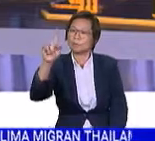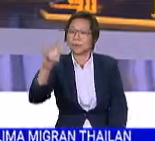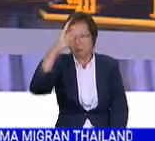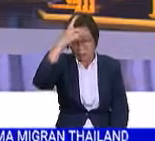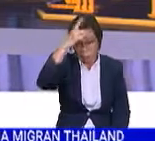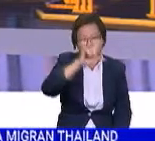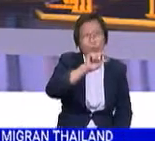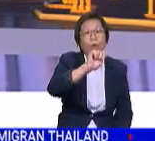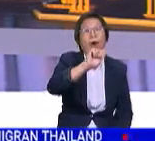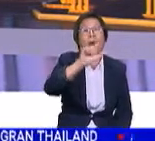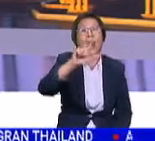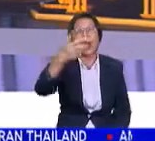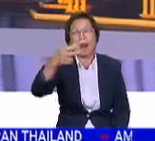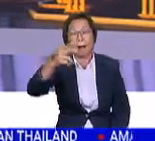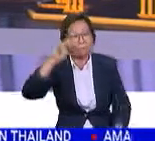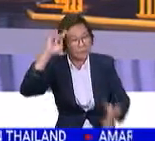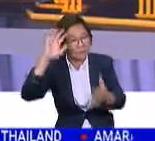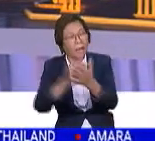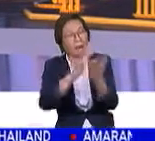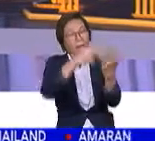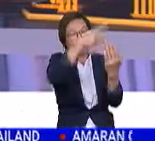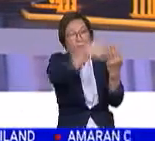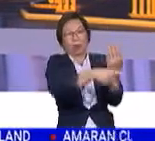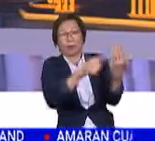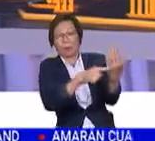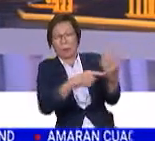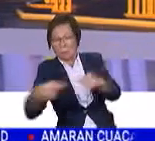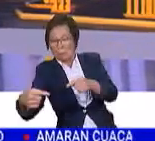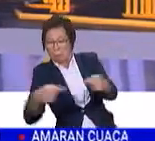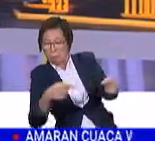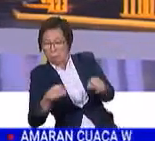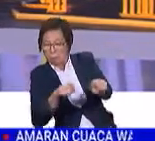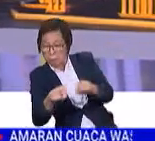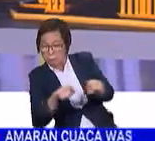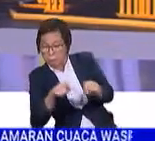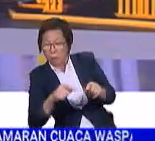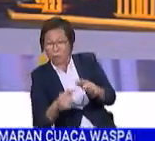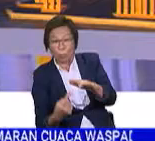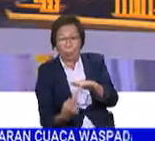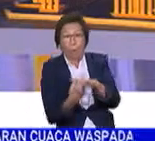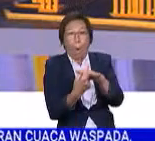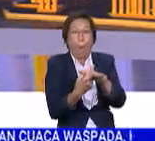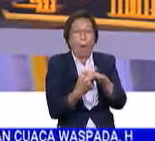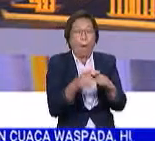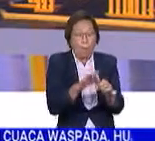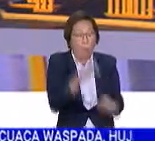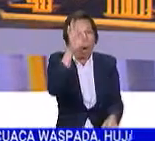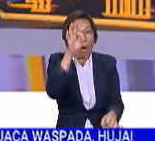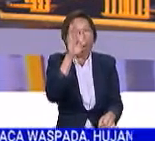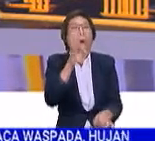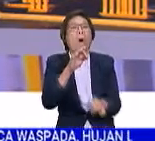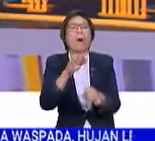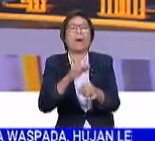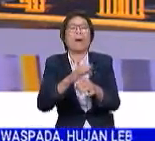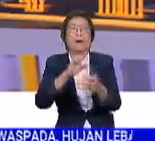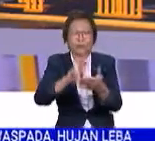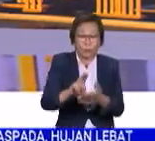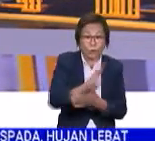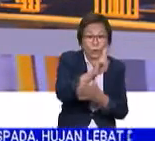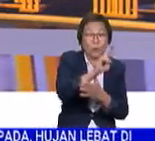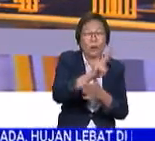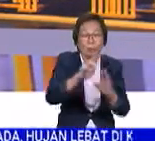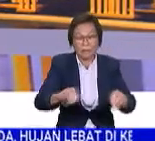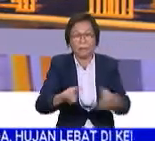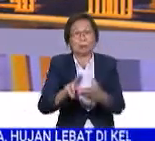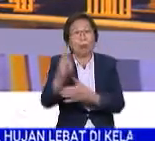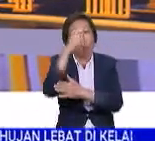Dr. Adham Baba yakin program berkonsepkan pertandingan itu mampu menyuntik semangat pelajar institusi pengajian tinggi untuk menghasilkan